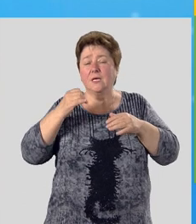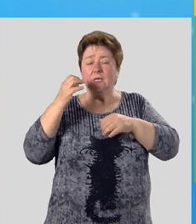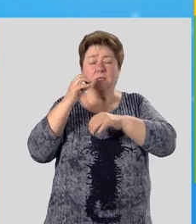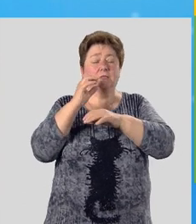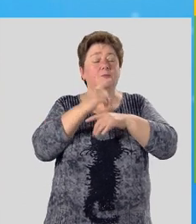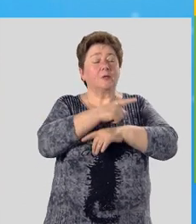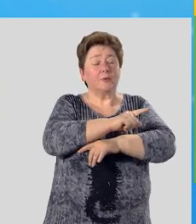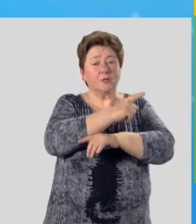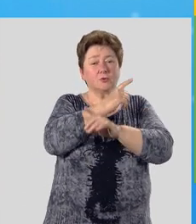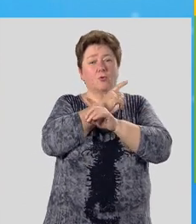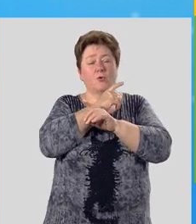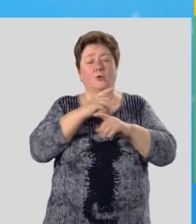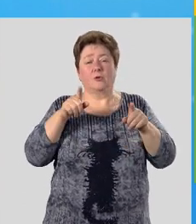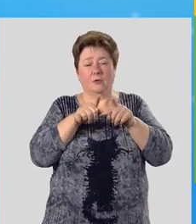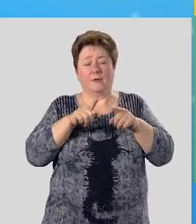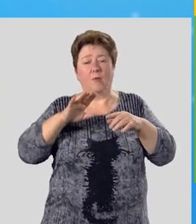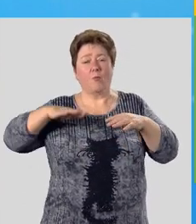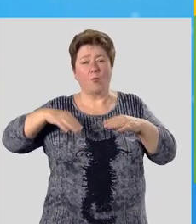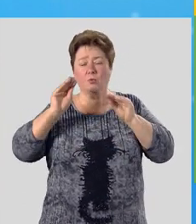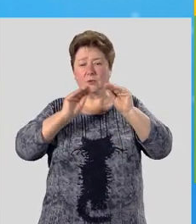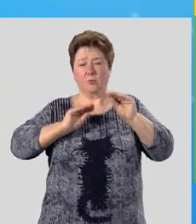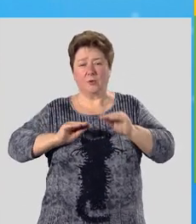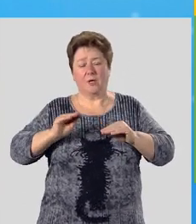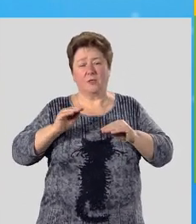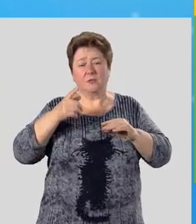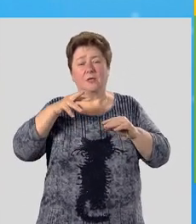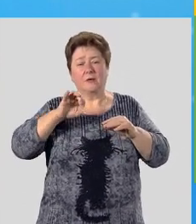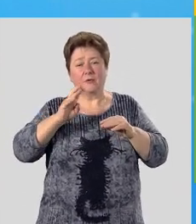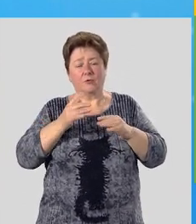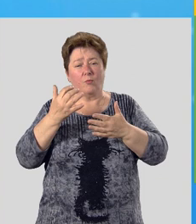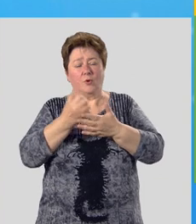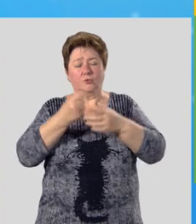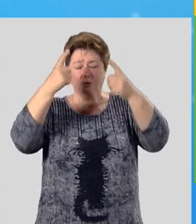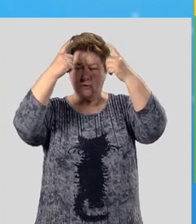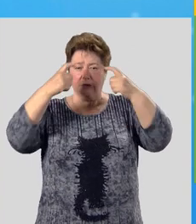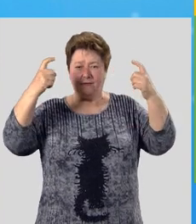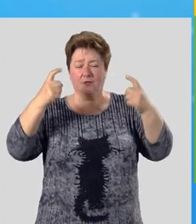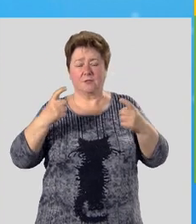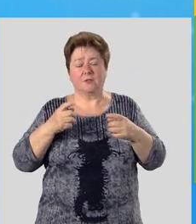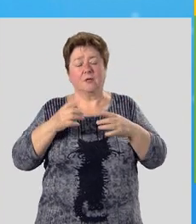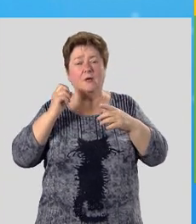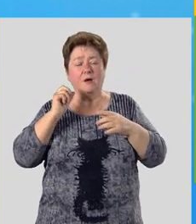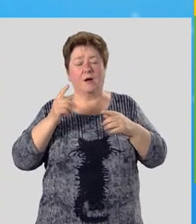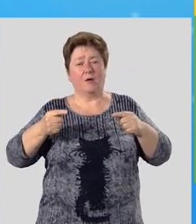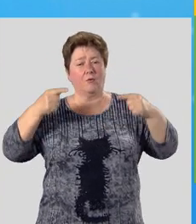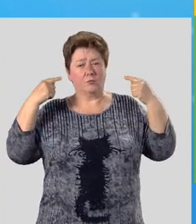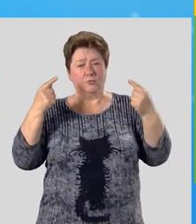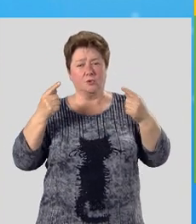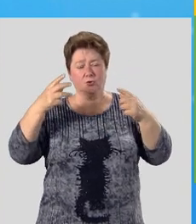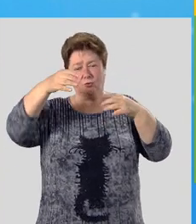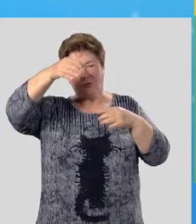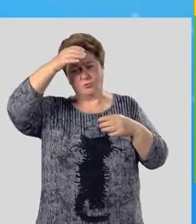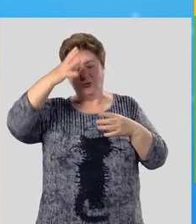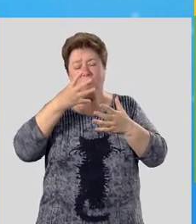После публикации своих исследований Левенгук получил широкую известность как крупнейший